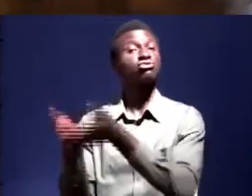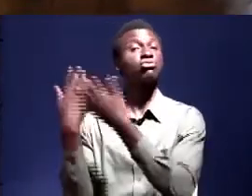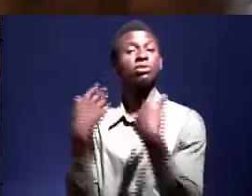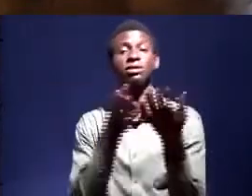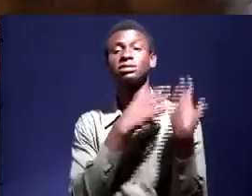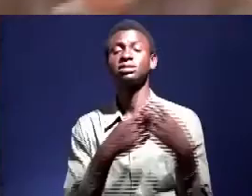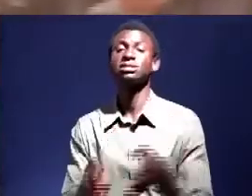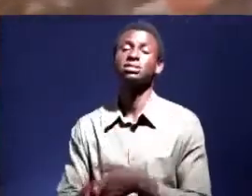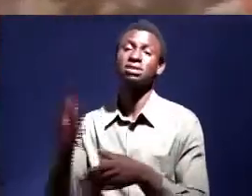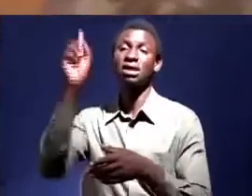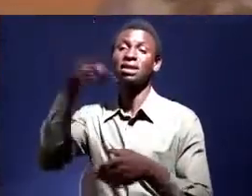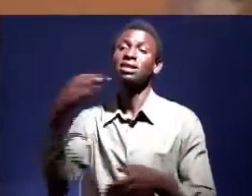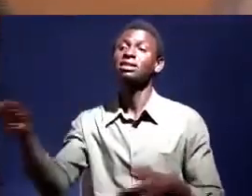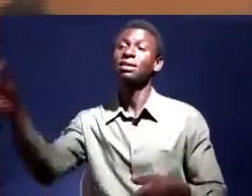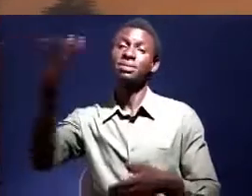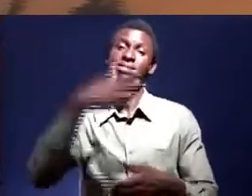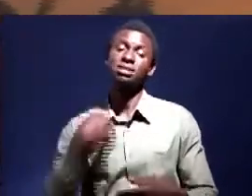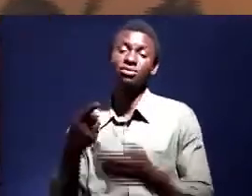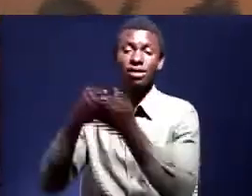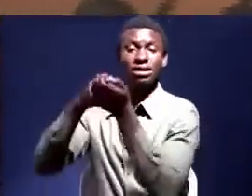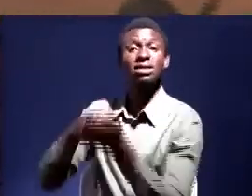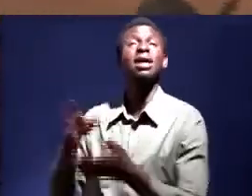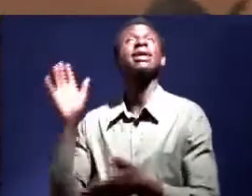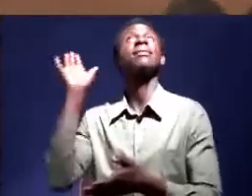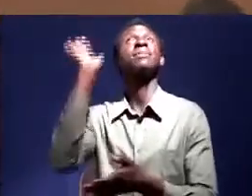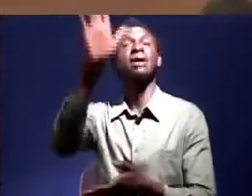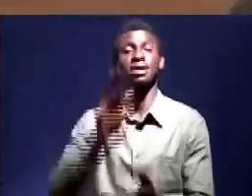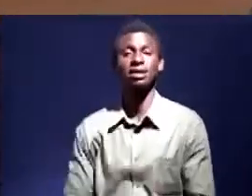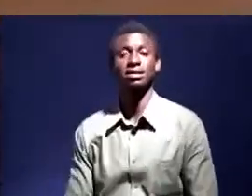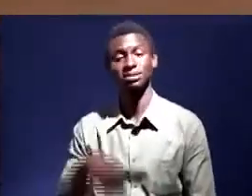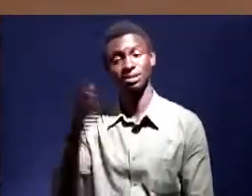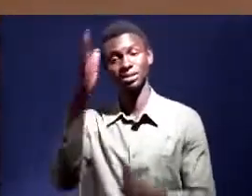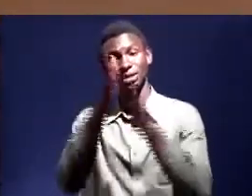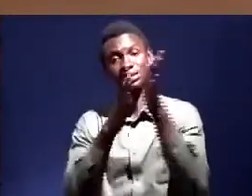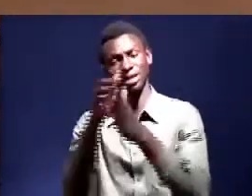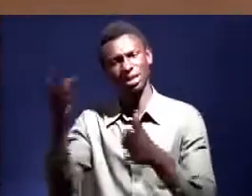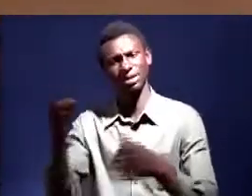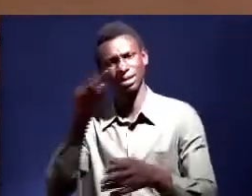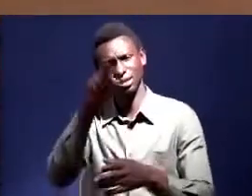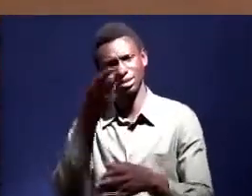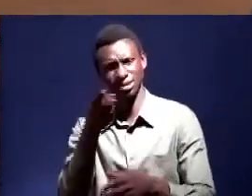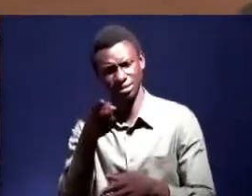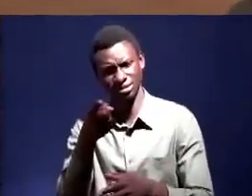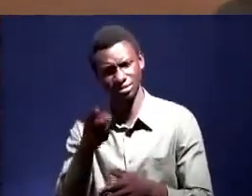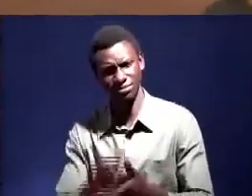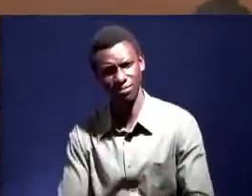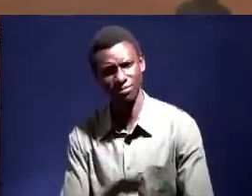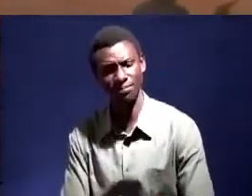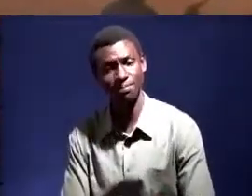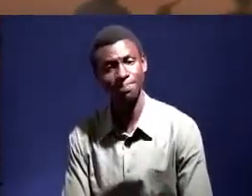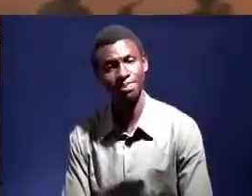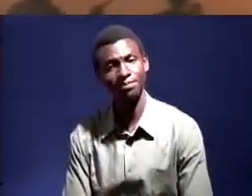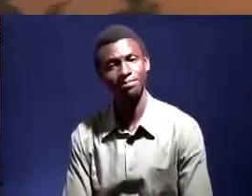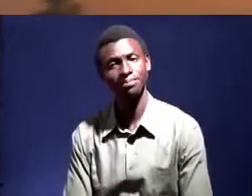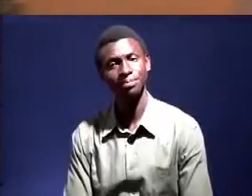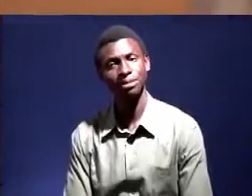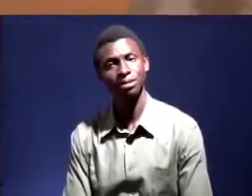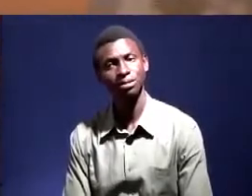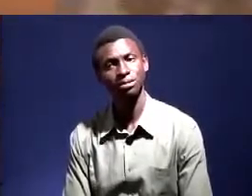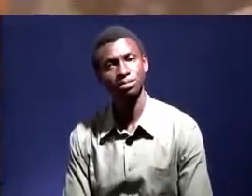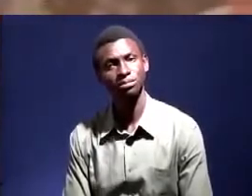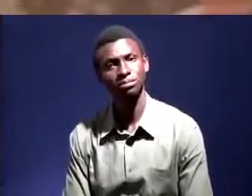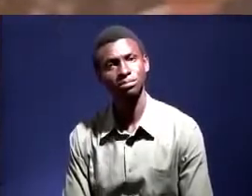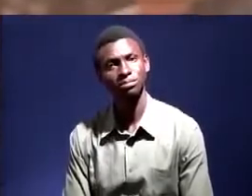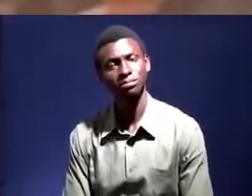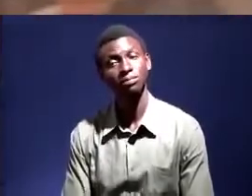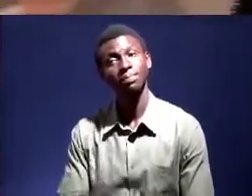katika damu yake. But what is the symbol? Sasa ishara hii ni nini? That we're taking a public stand for Jesus. Ambapo tunaonyesha ya